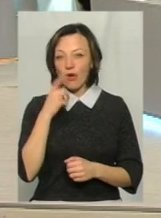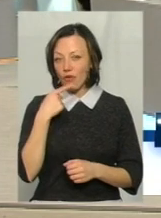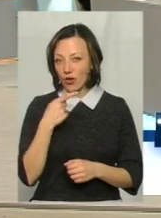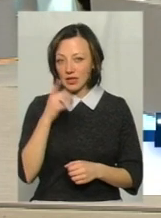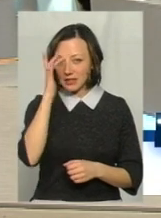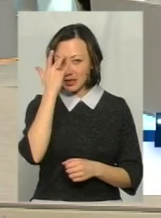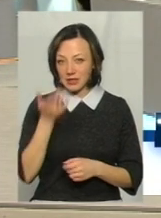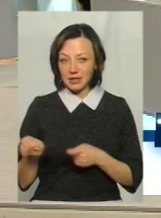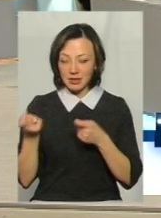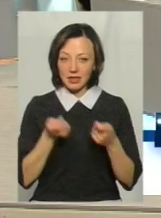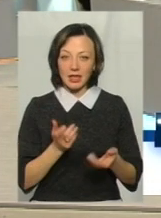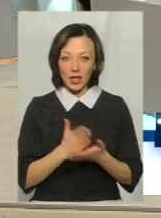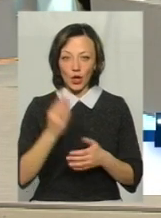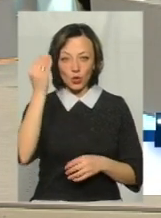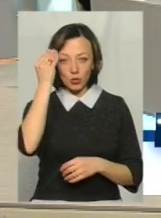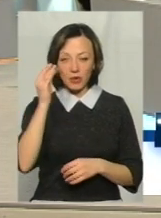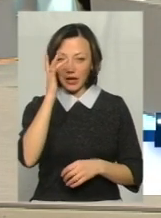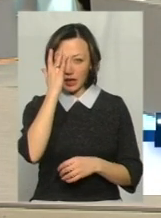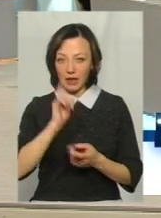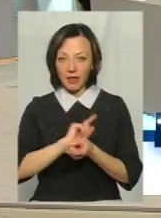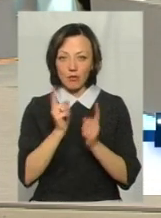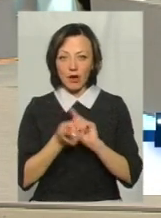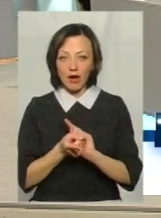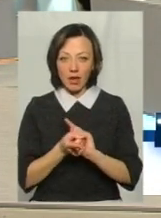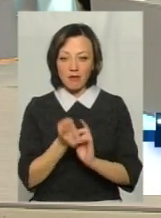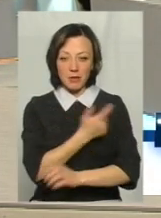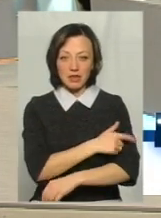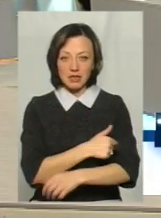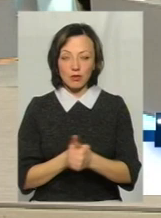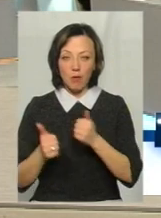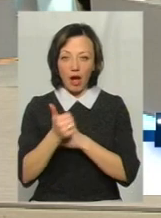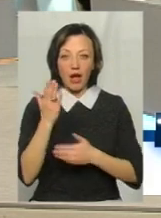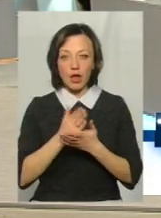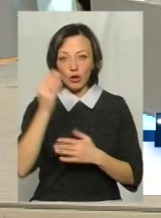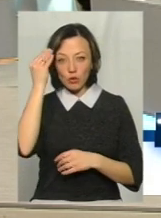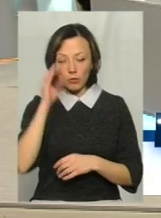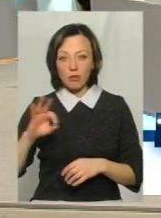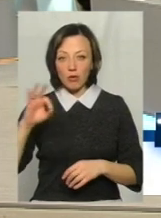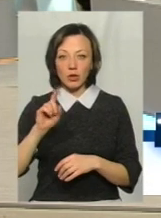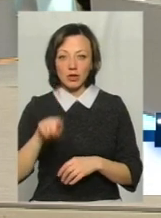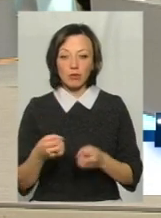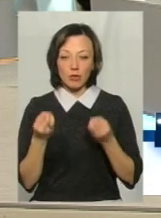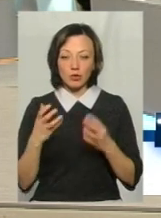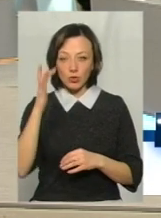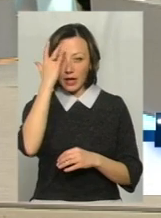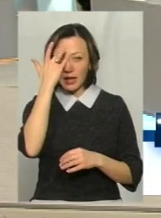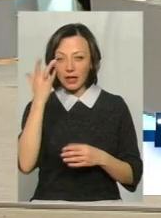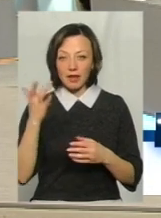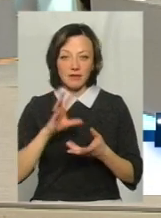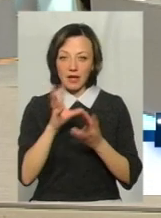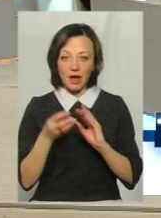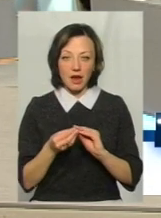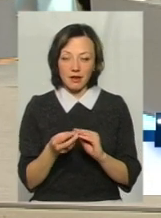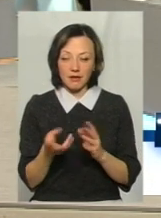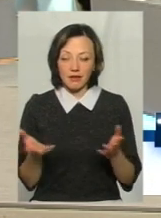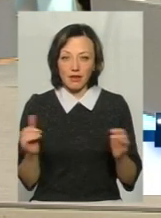з Індії – ну, є думка, що Індія навпаки просунута країна в медицині, а є думка про те, що просто Індія, ну, взагалі не